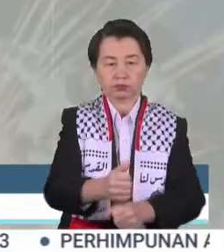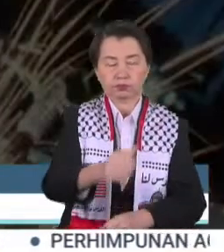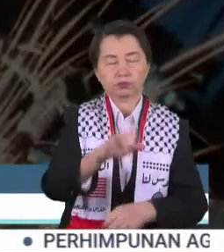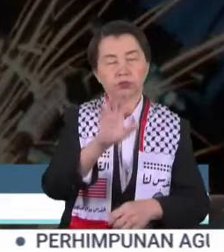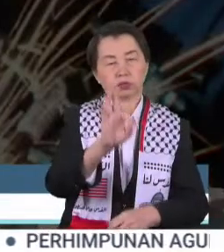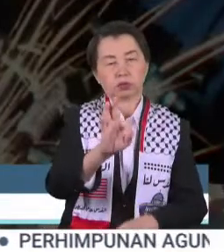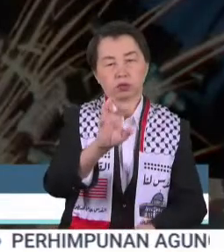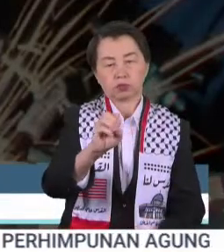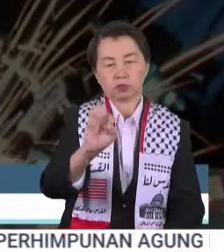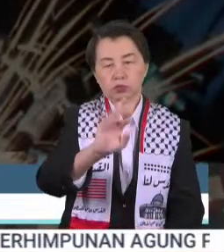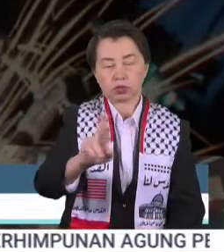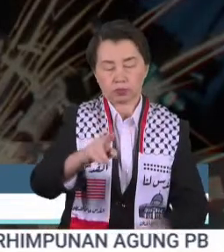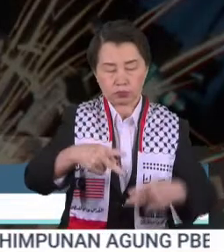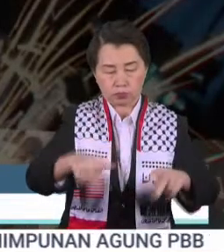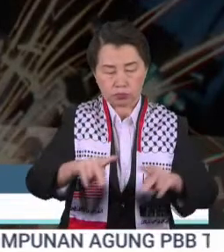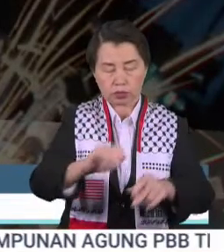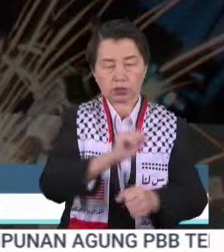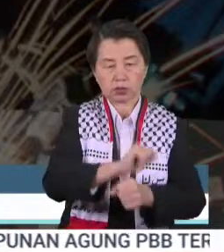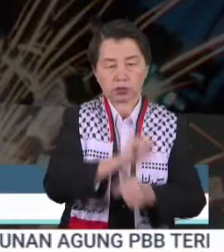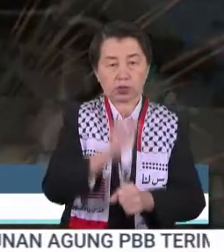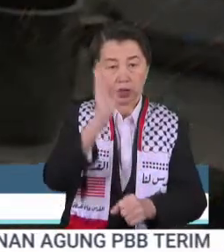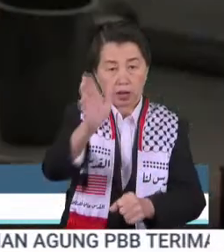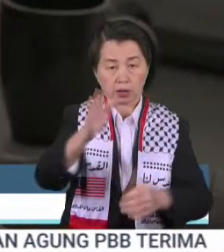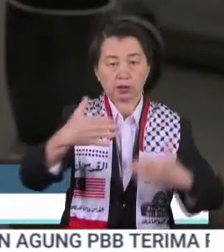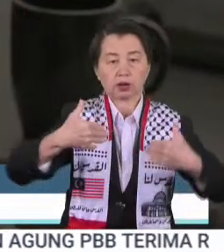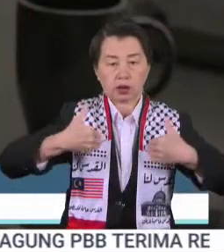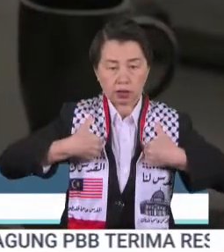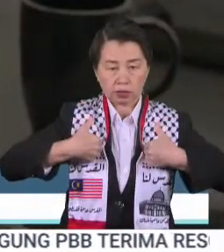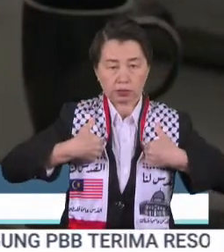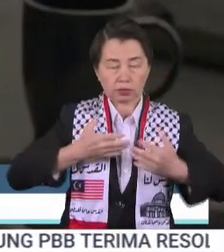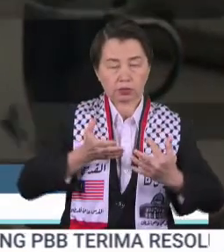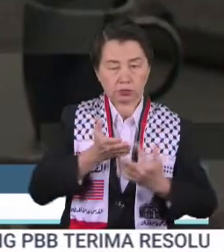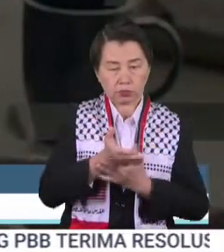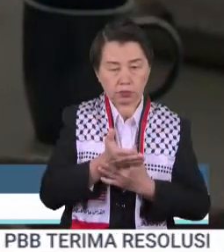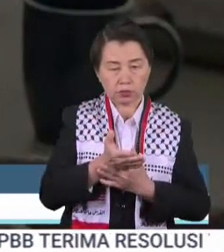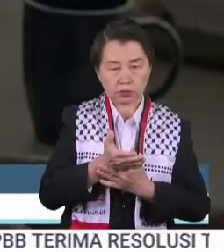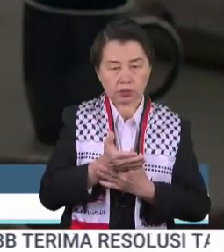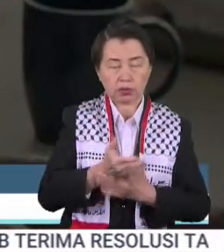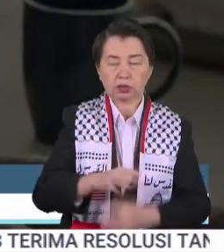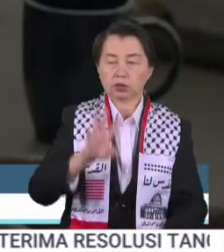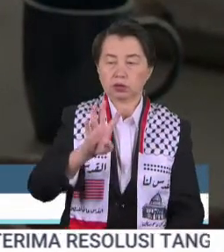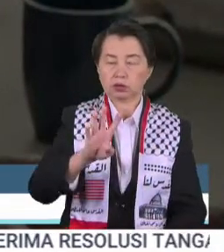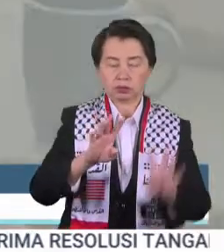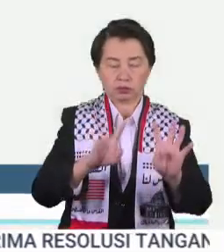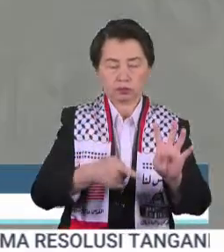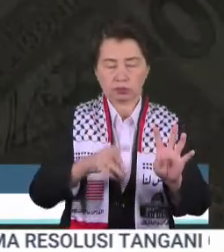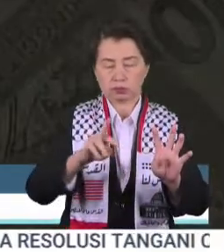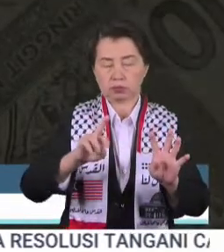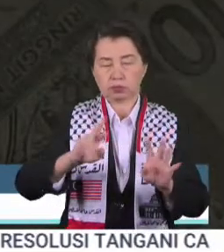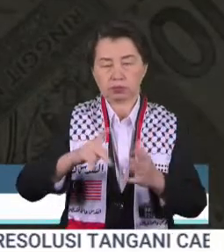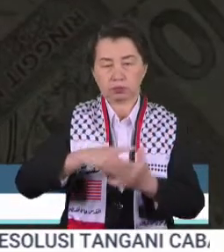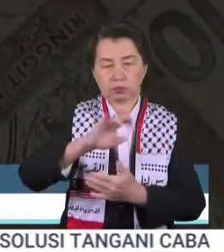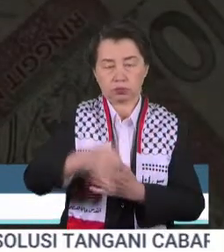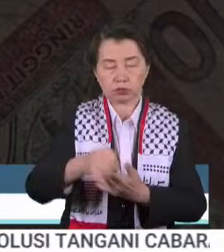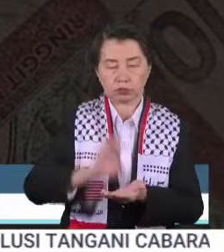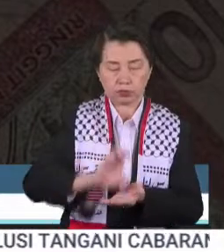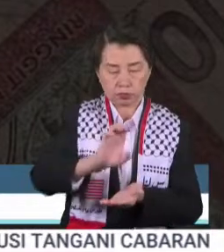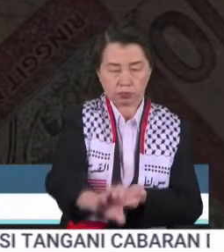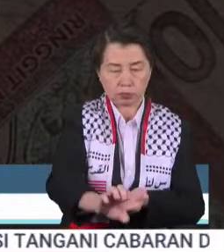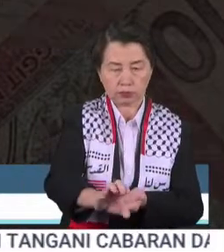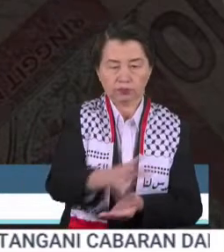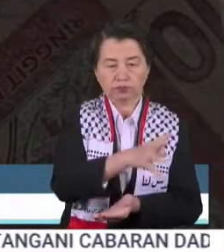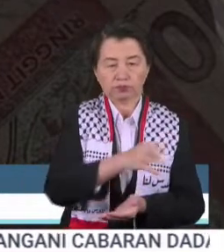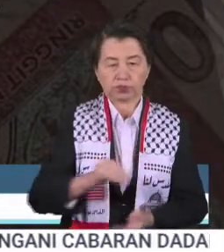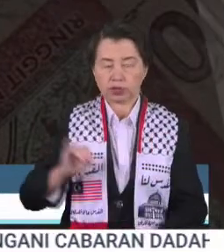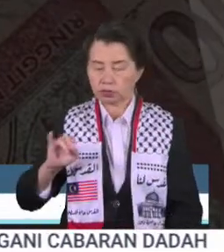Hampir 90,000 peluang pekerjaan bakal diwujudkan menerusi hampir 4,000 projek pelaburan. Kadar